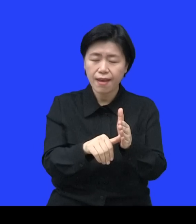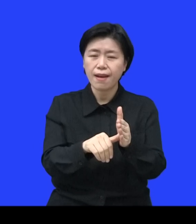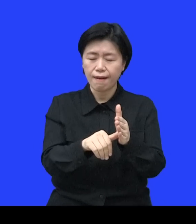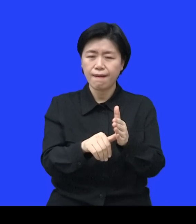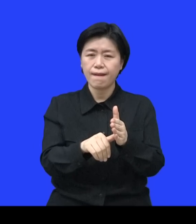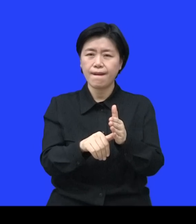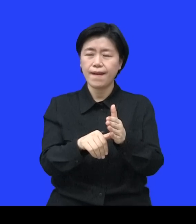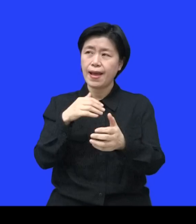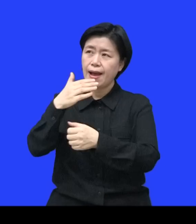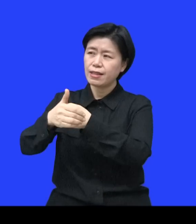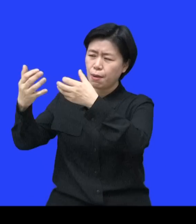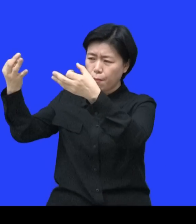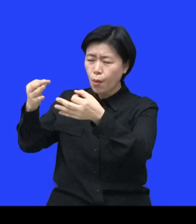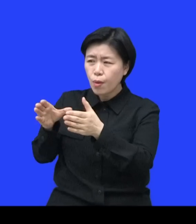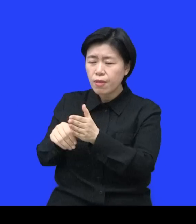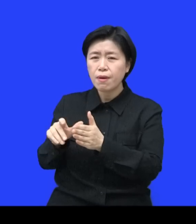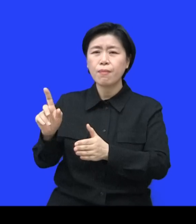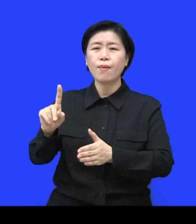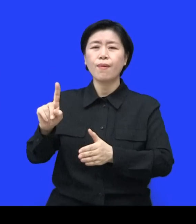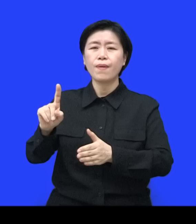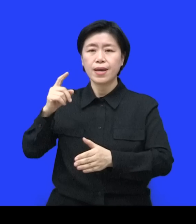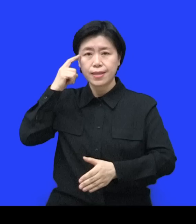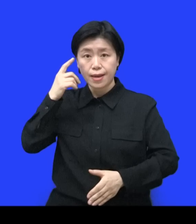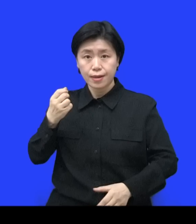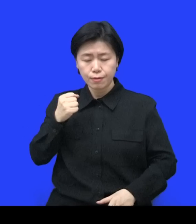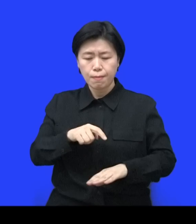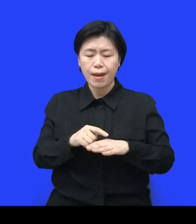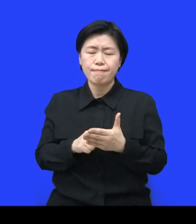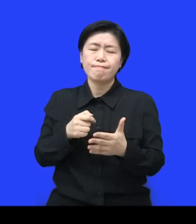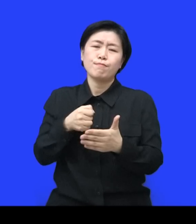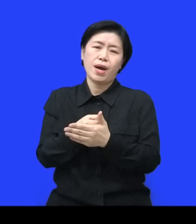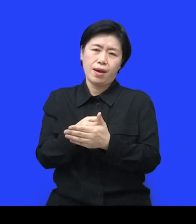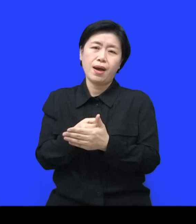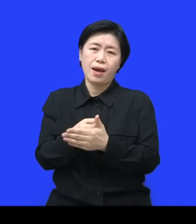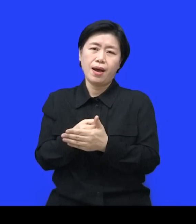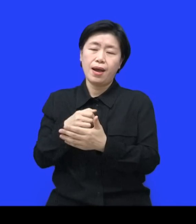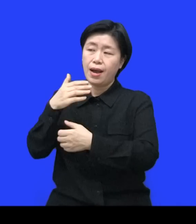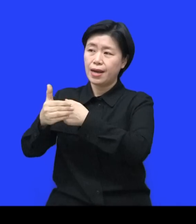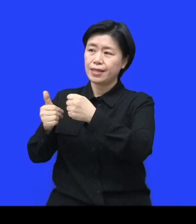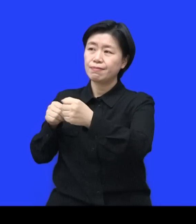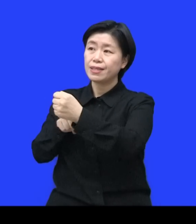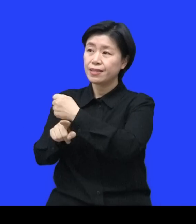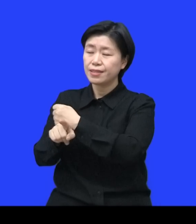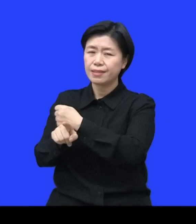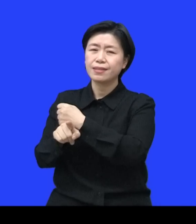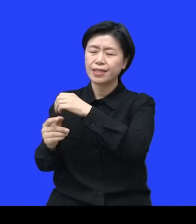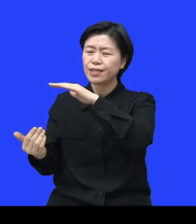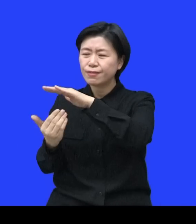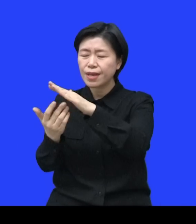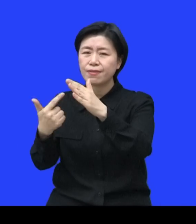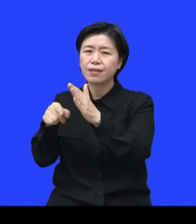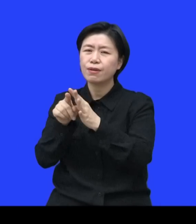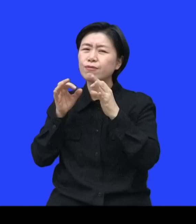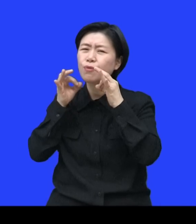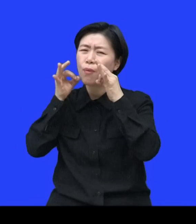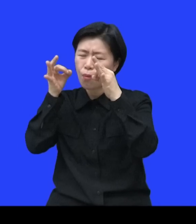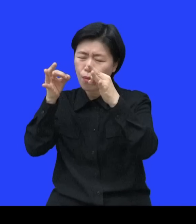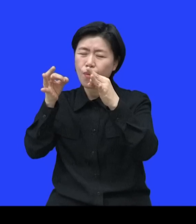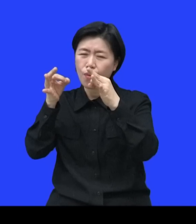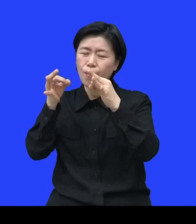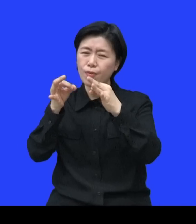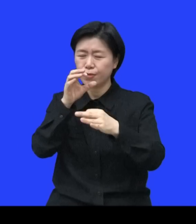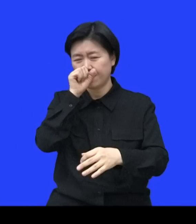하나씩 하나님께서 여실 길을 기대하고 하나님의 뜻을 이루는 많은 성도들 이 시대에 많이 회심시키고